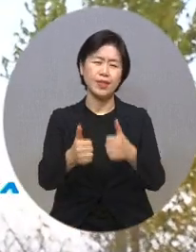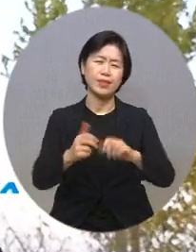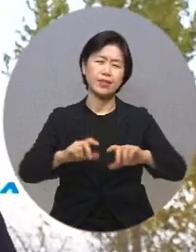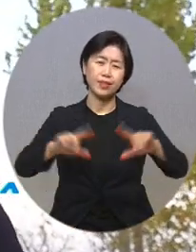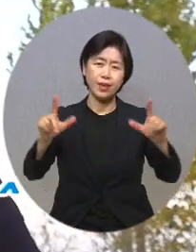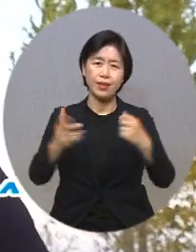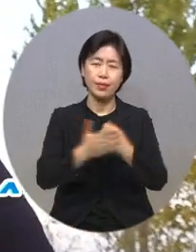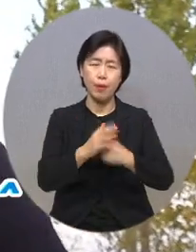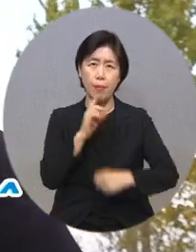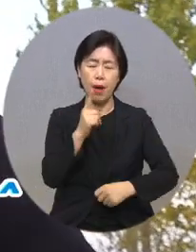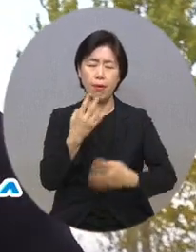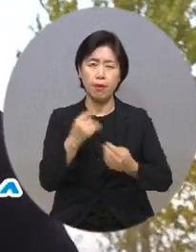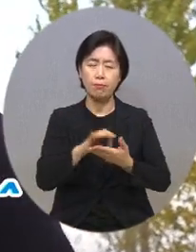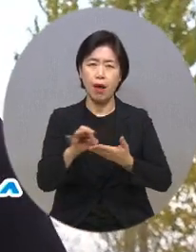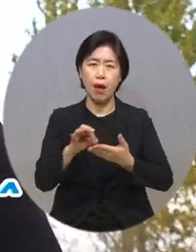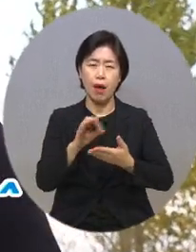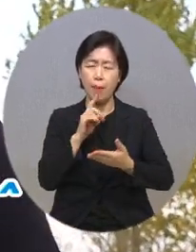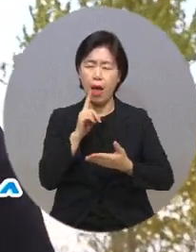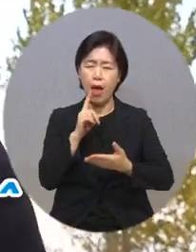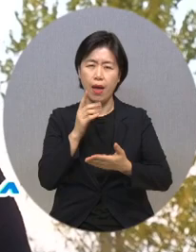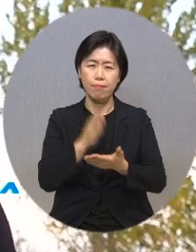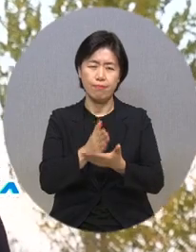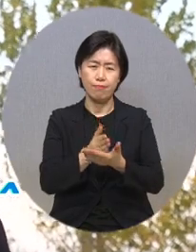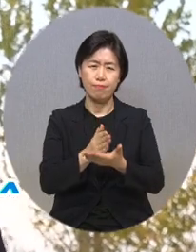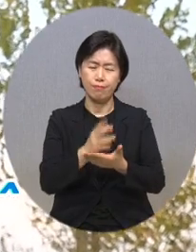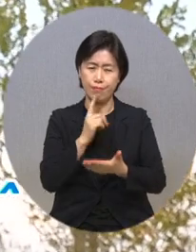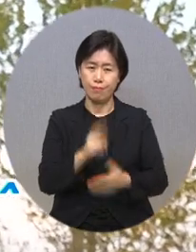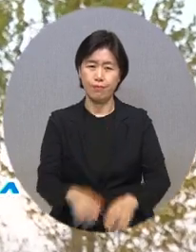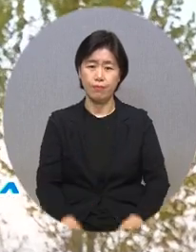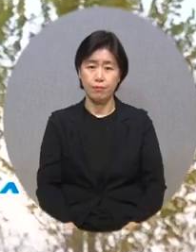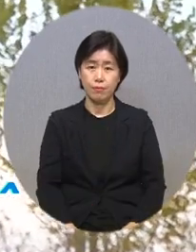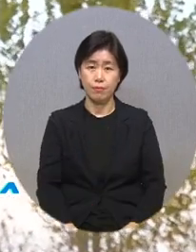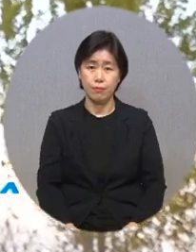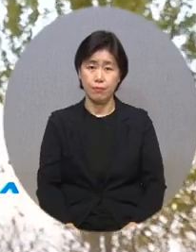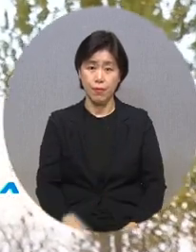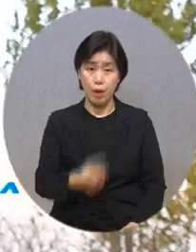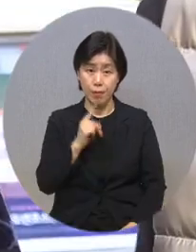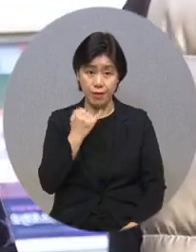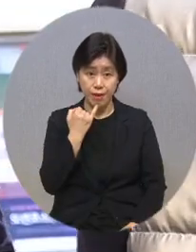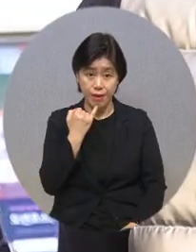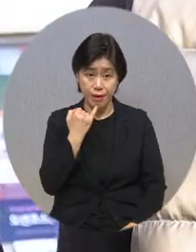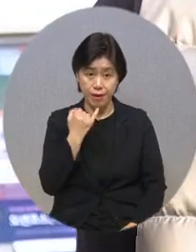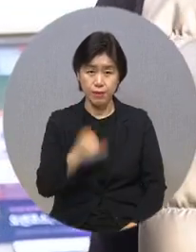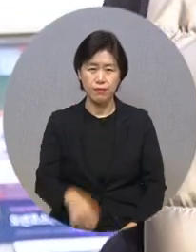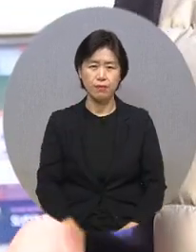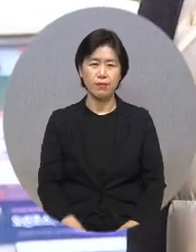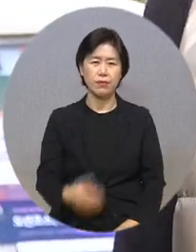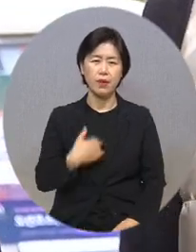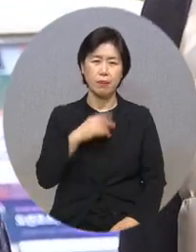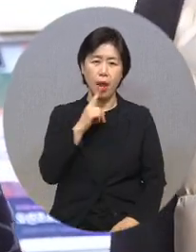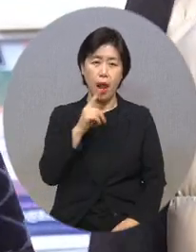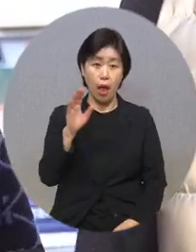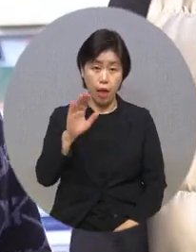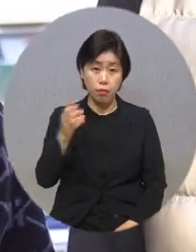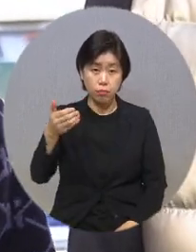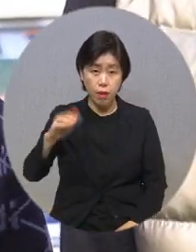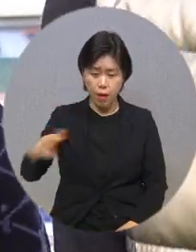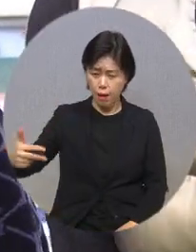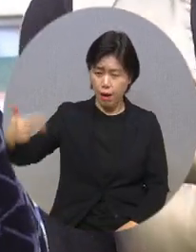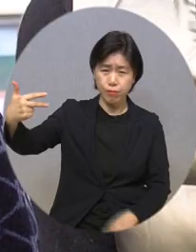말 많이 하지 말래요. 네. 그래도 말하면 안 됩니까? 아니, 저는 말을 안 하고 있는데 선배 감독님이 계속 앞에